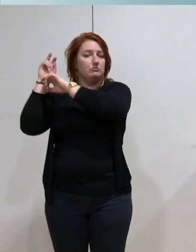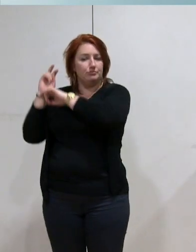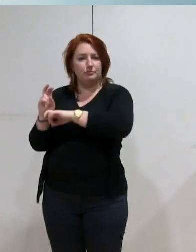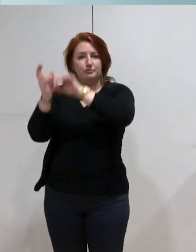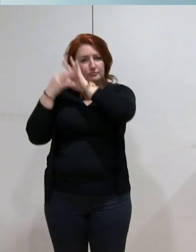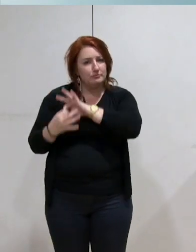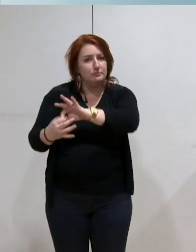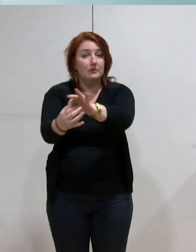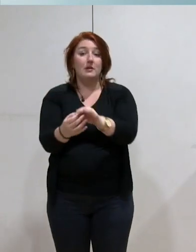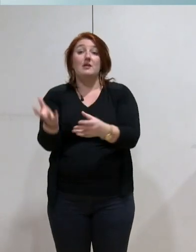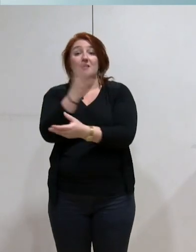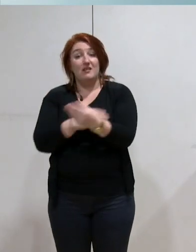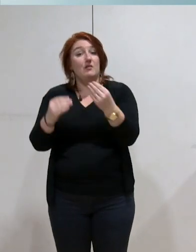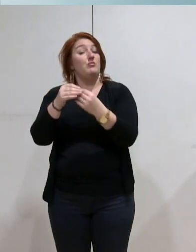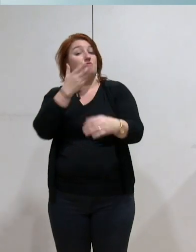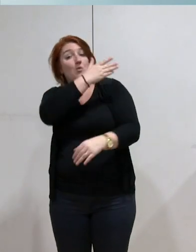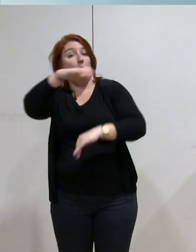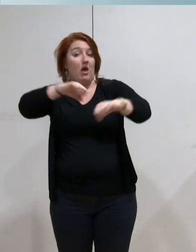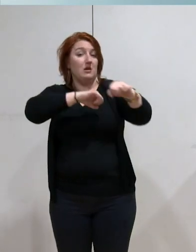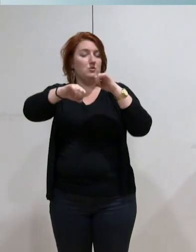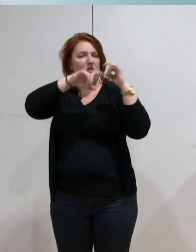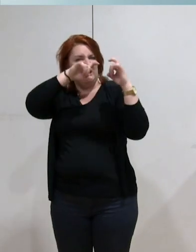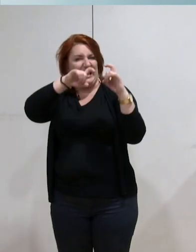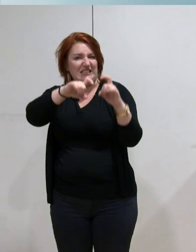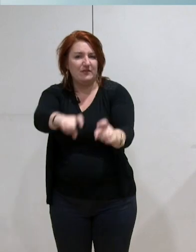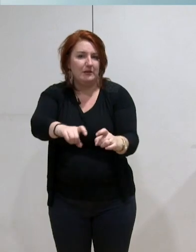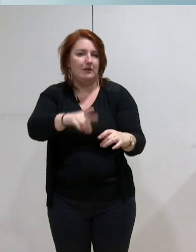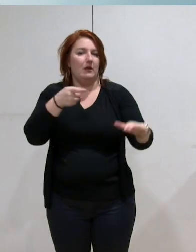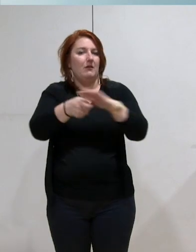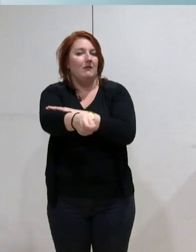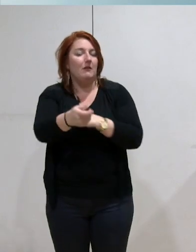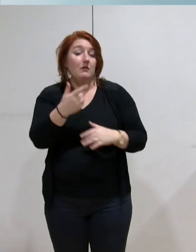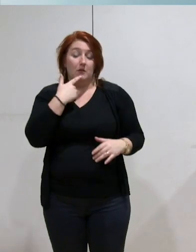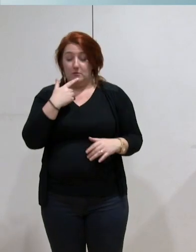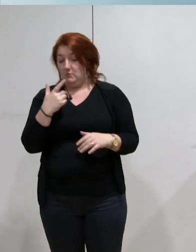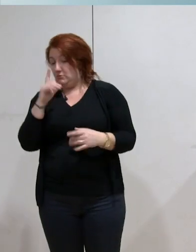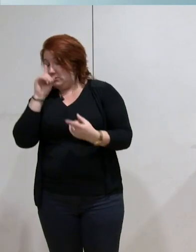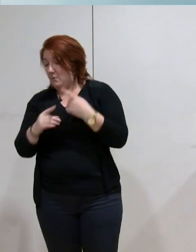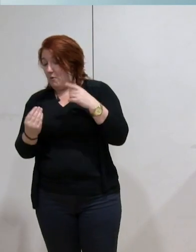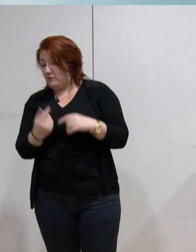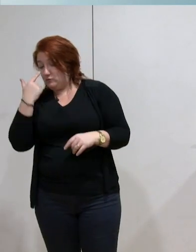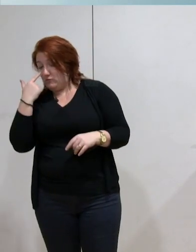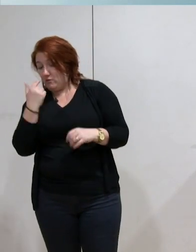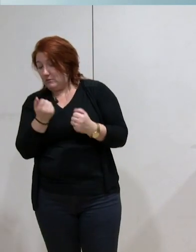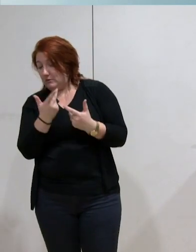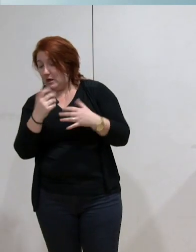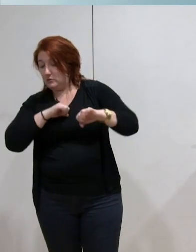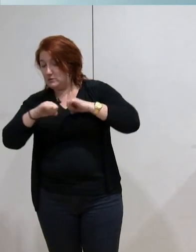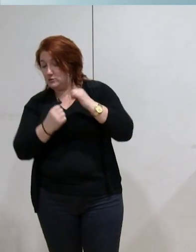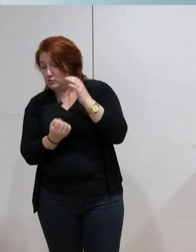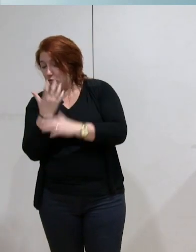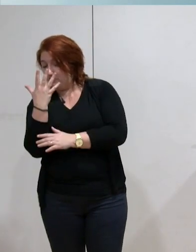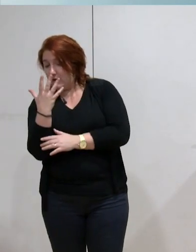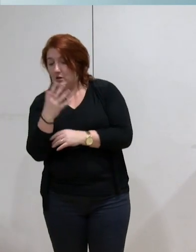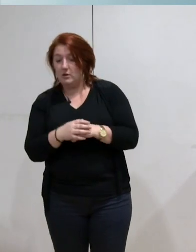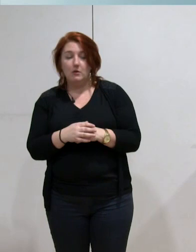flux et puis il y a les actions touchées par la dégressivité et quand on regarde le volet en France on constate qu'il y a quelques actions nouvelles en particulier